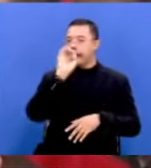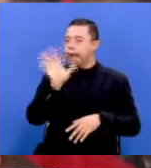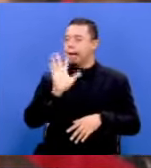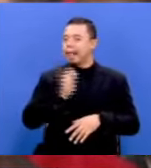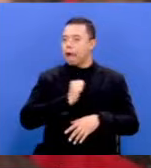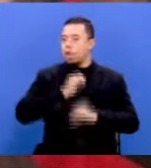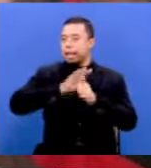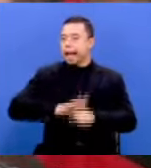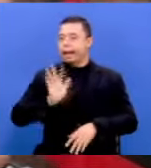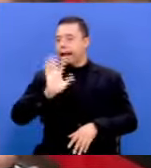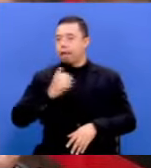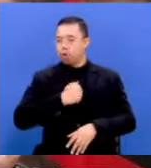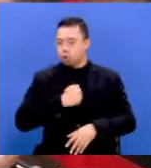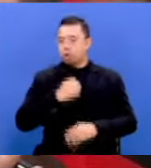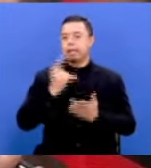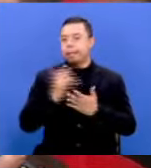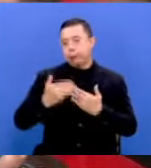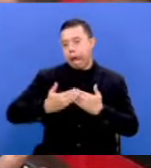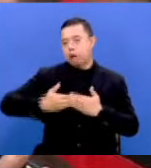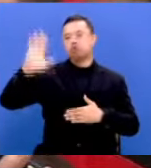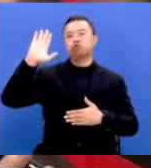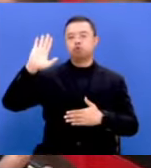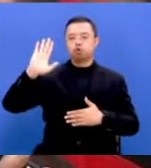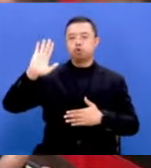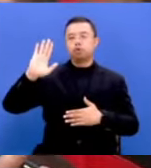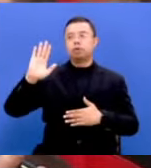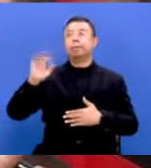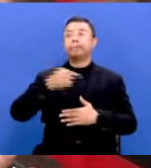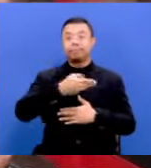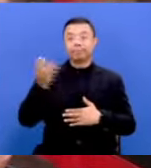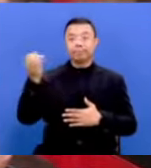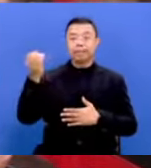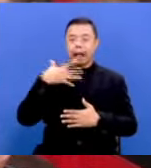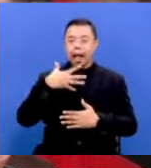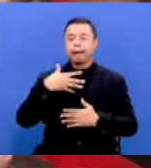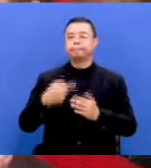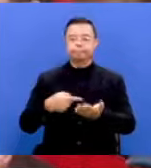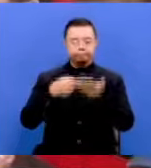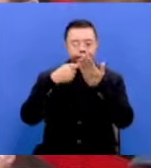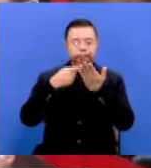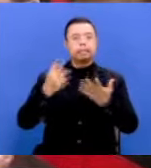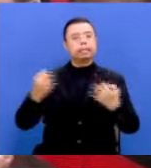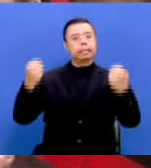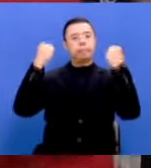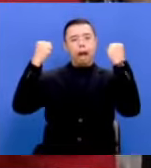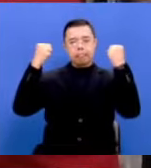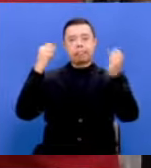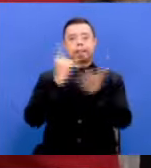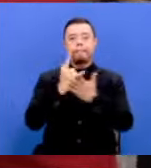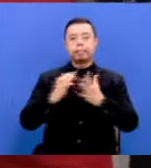dengan tekanan tetap maju Dan mereka rata-rata menunjukkan Apa semangat